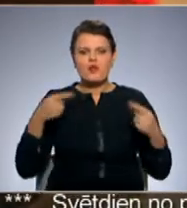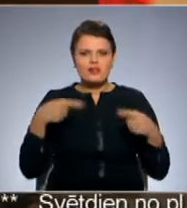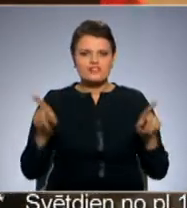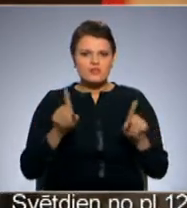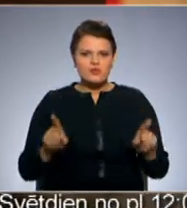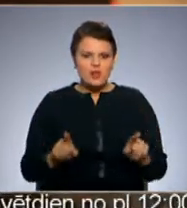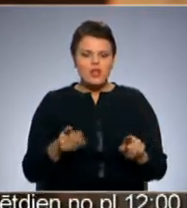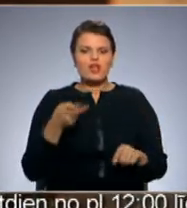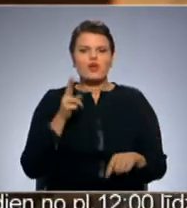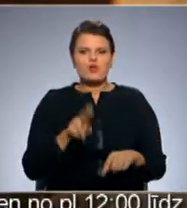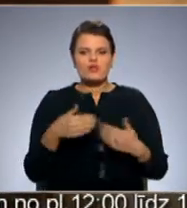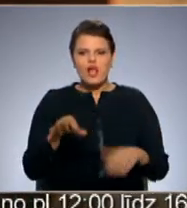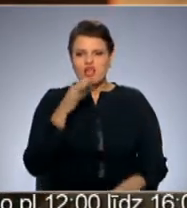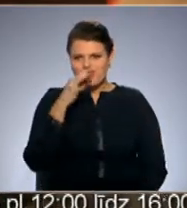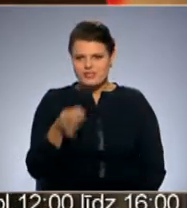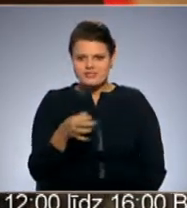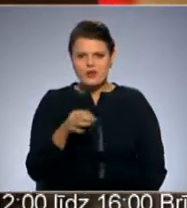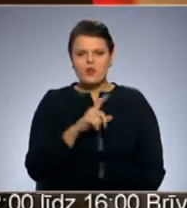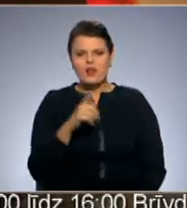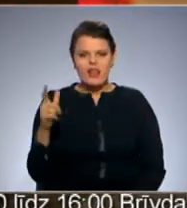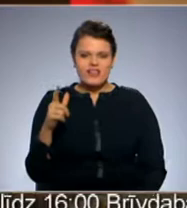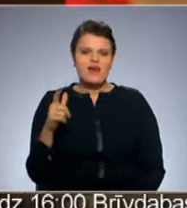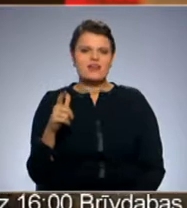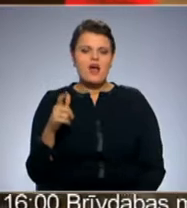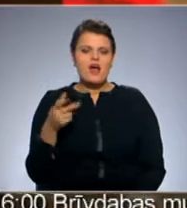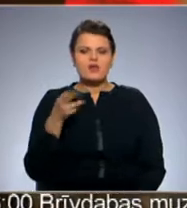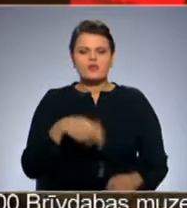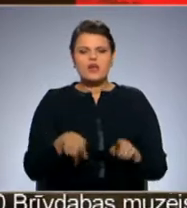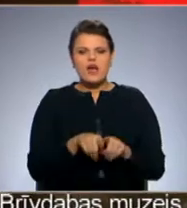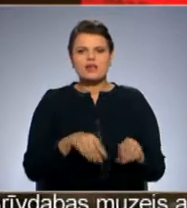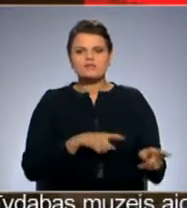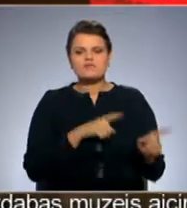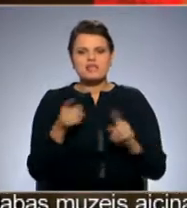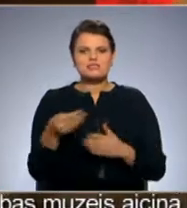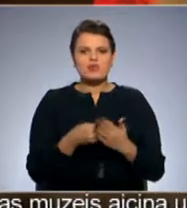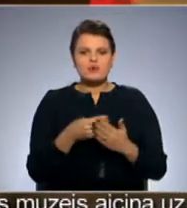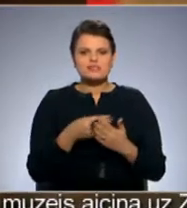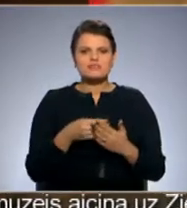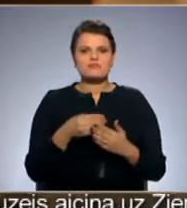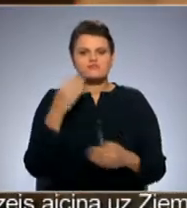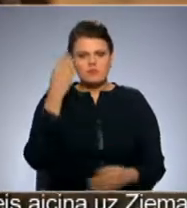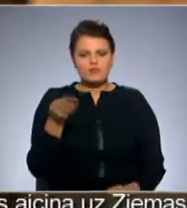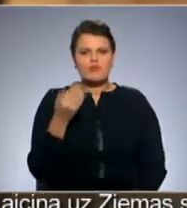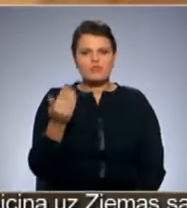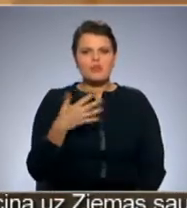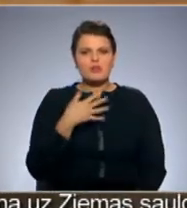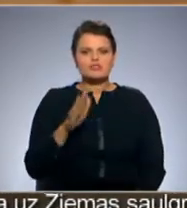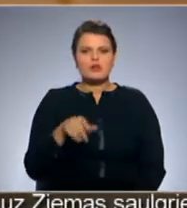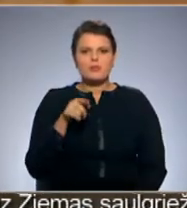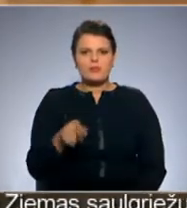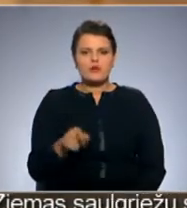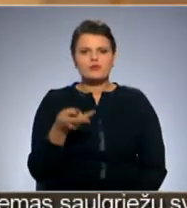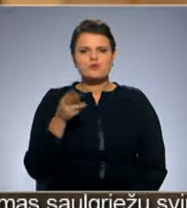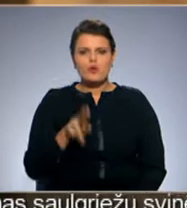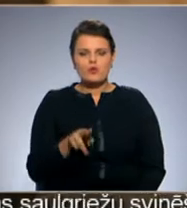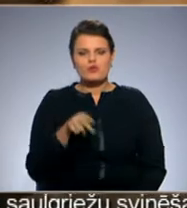Un tāpēc, kā es saku, es literāri un arī pārnestā nozīmē noņemt cepuru viņu priekšā par to.